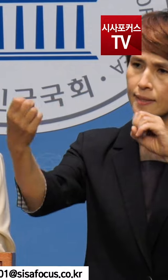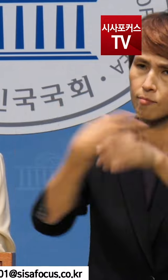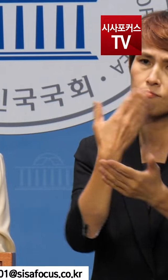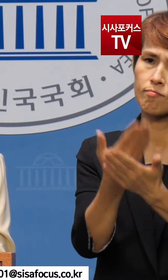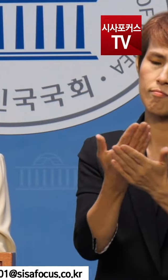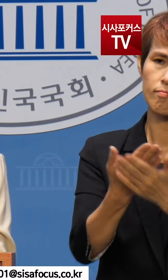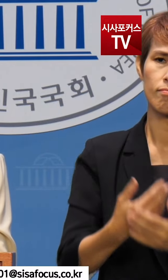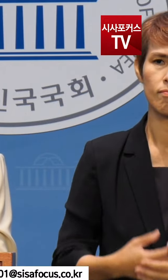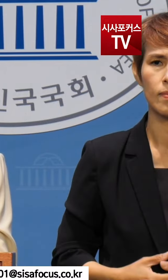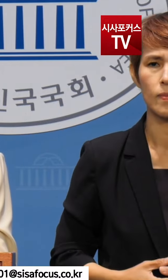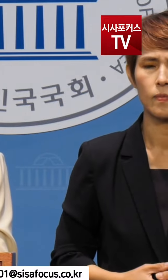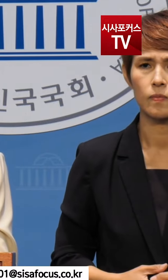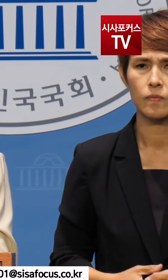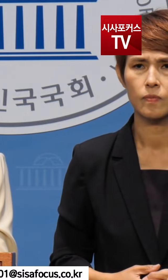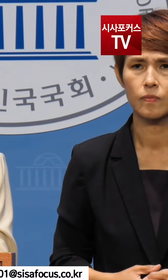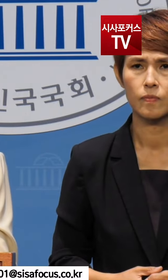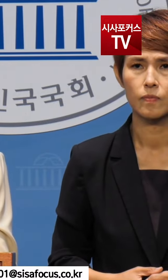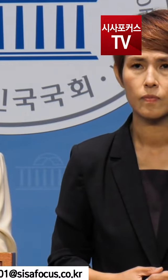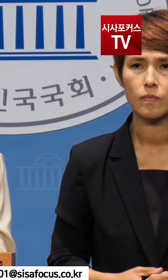답하기 바랍니다.